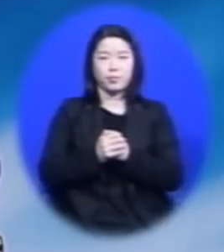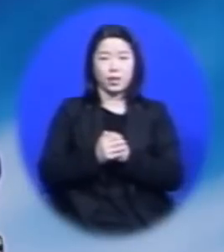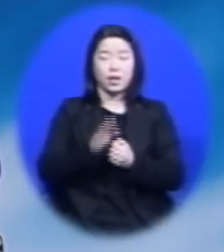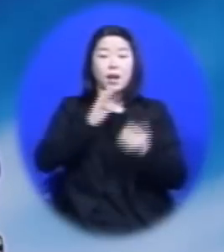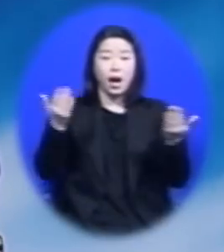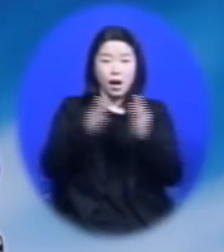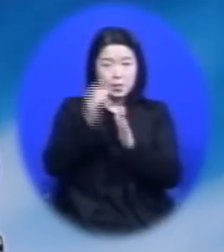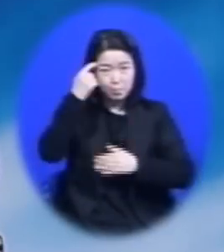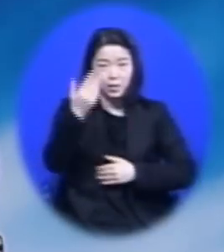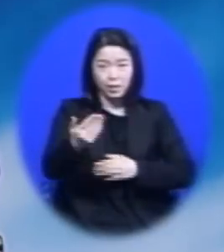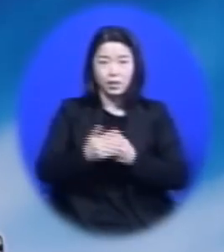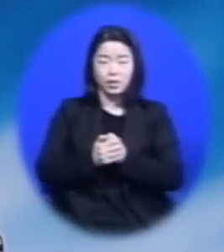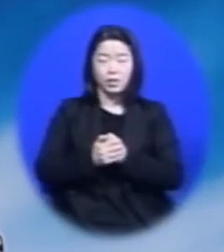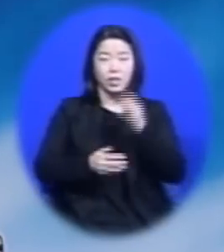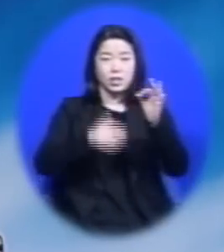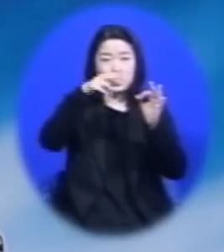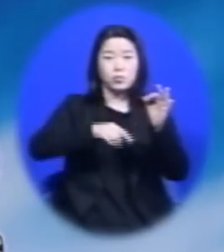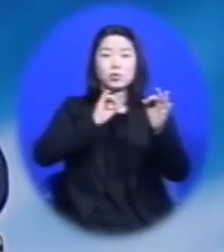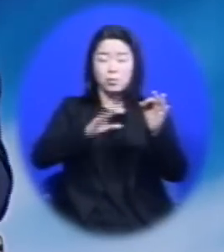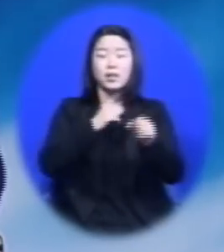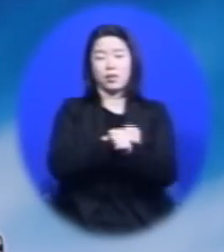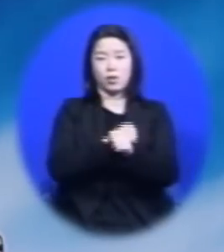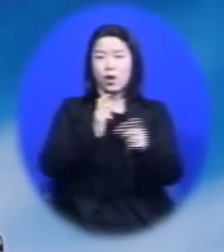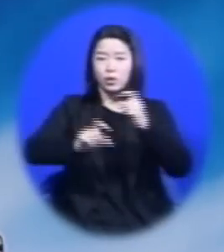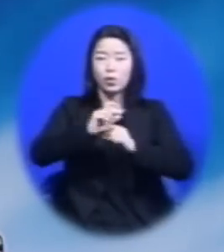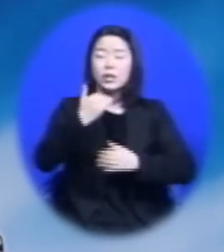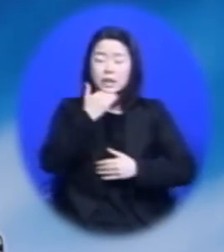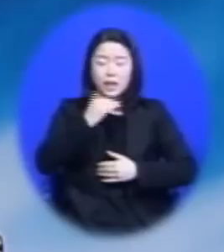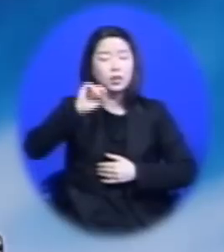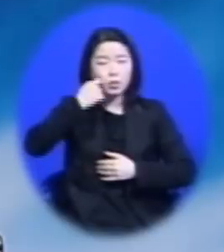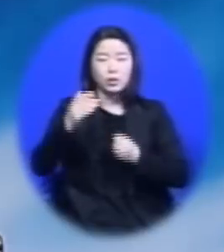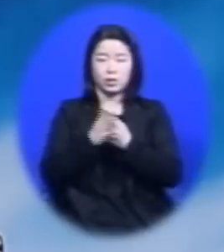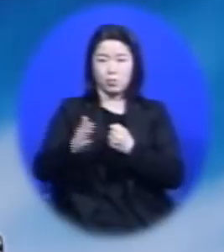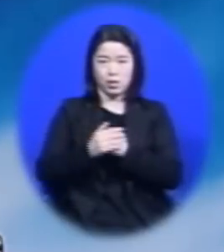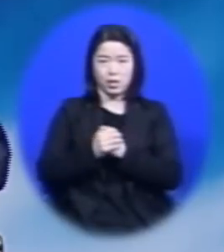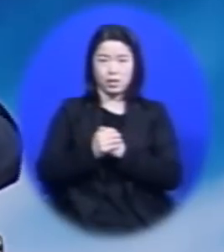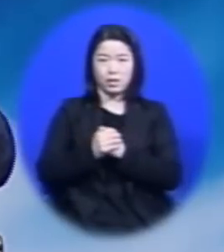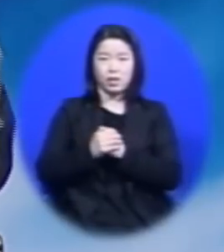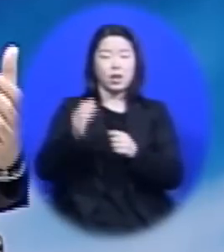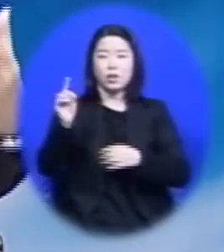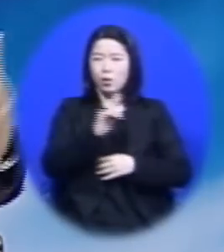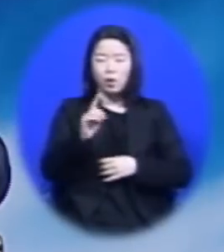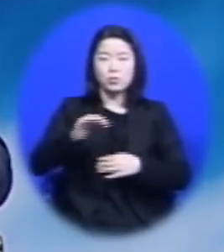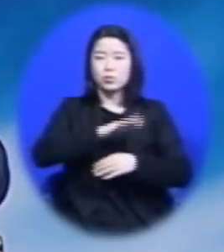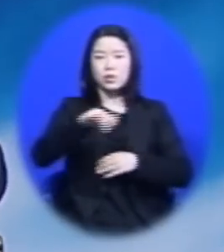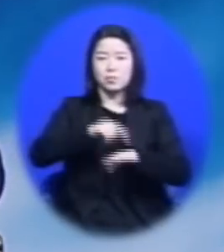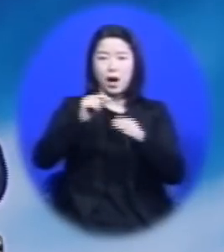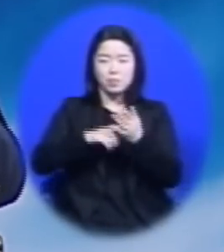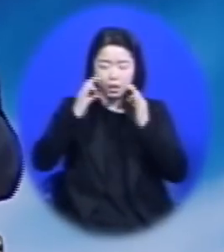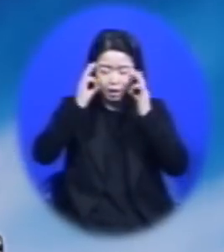아멘입니다 아멘 주만 한 거예요 더 기다릴 수가 없어서 너무 우리가 마음이